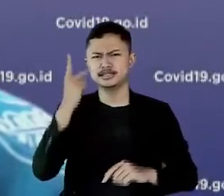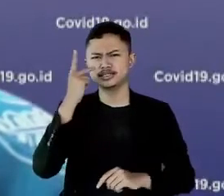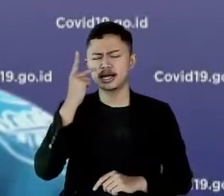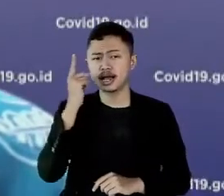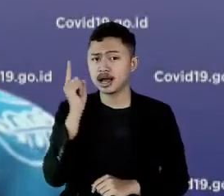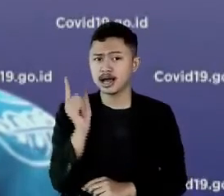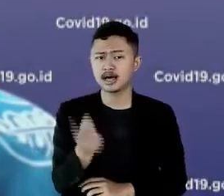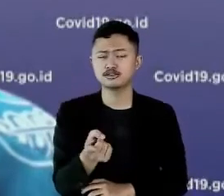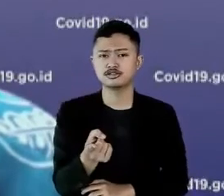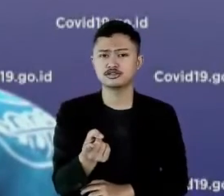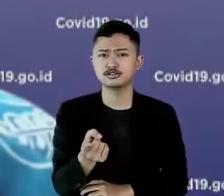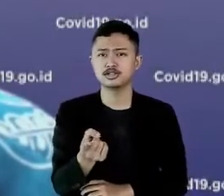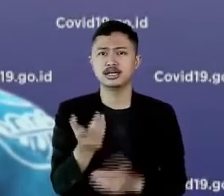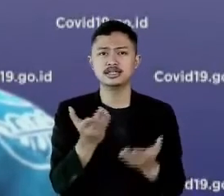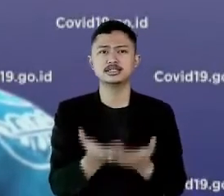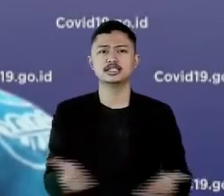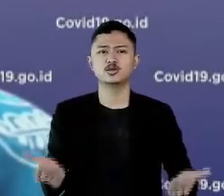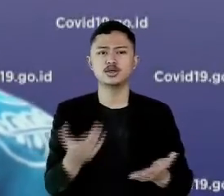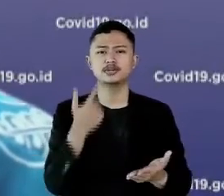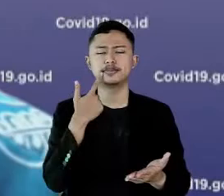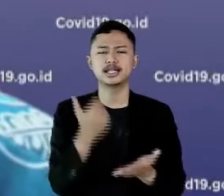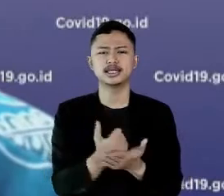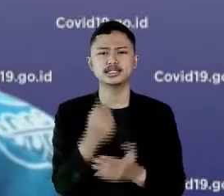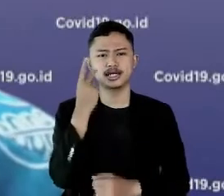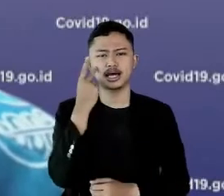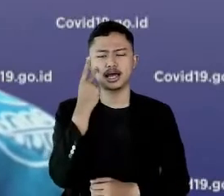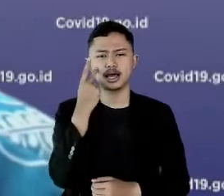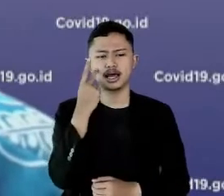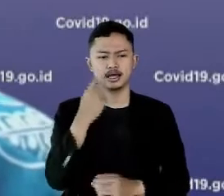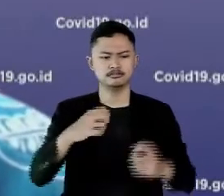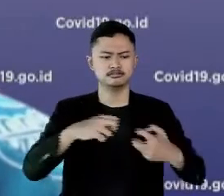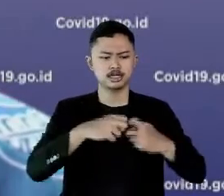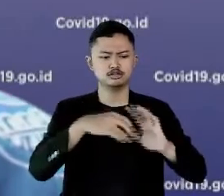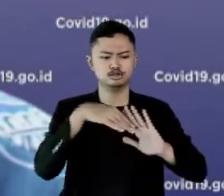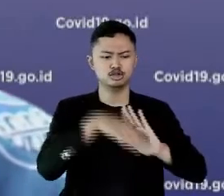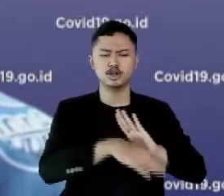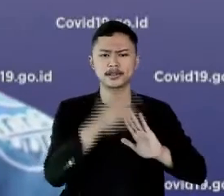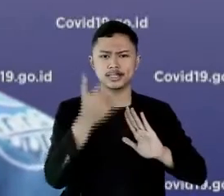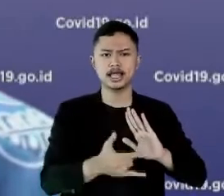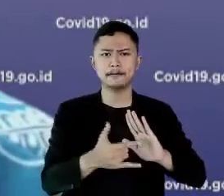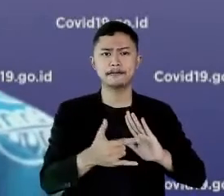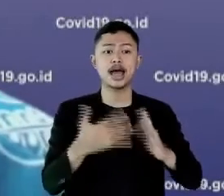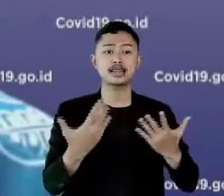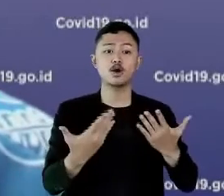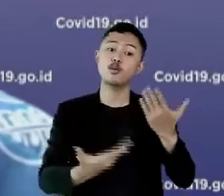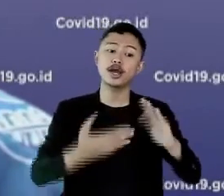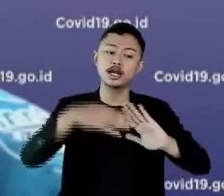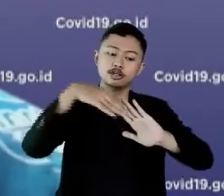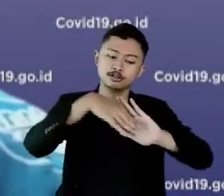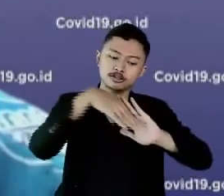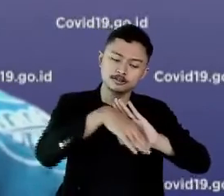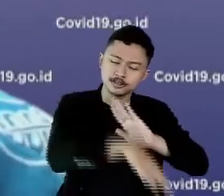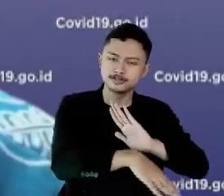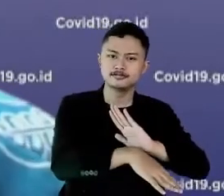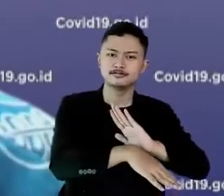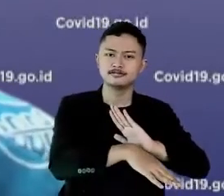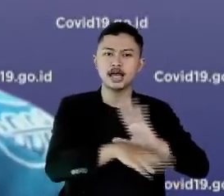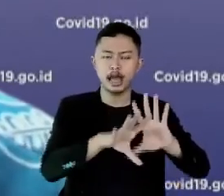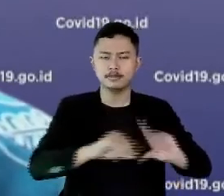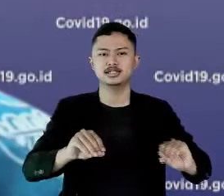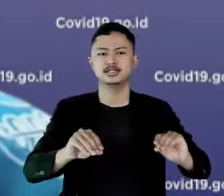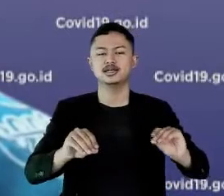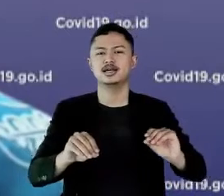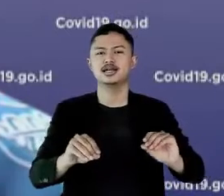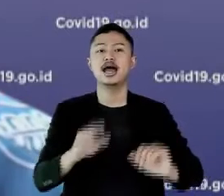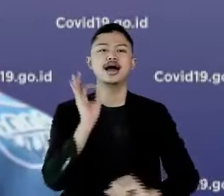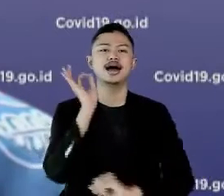jaga momentum ini supaya tetap seperti ini bahkan semakin baik. Jadi kita